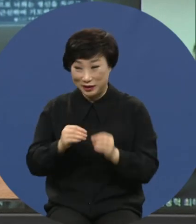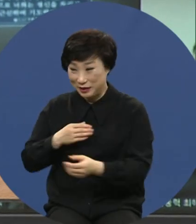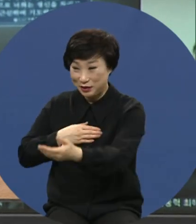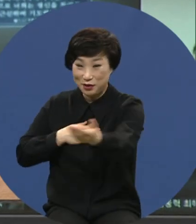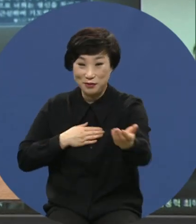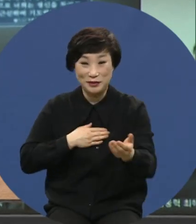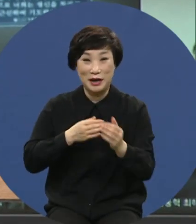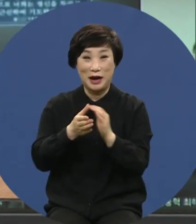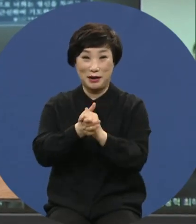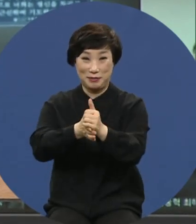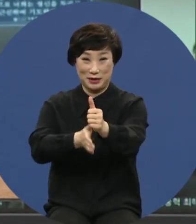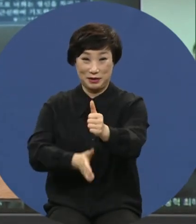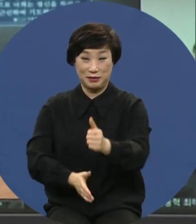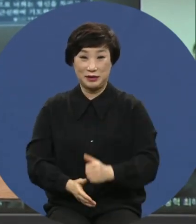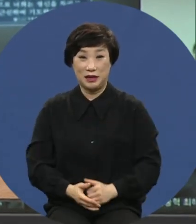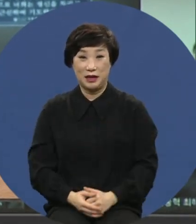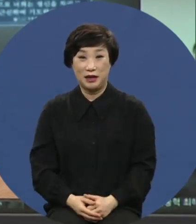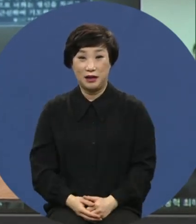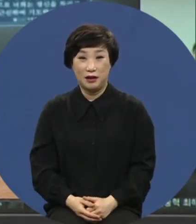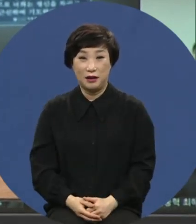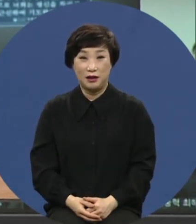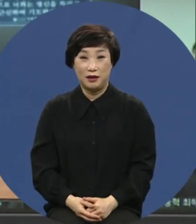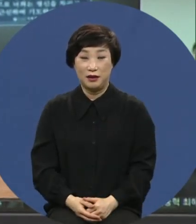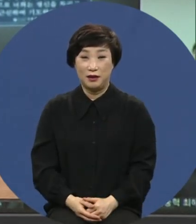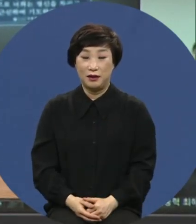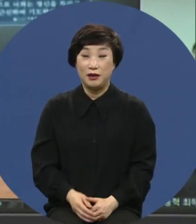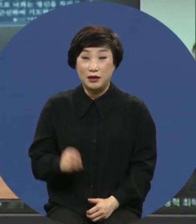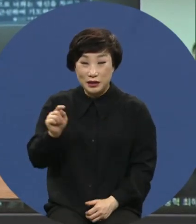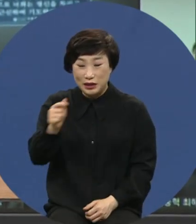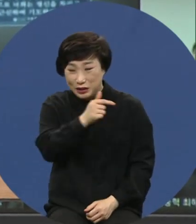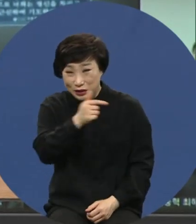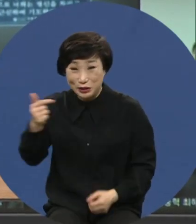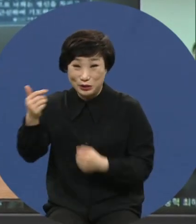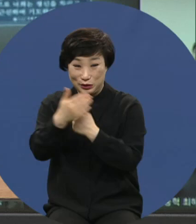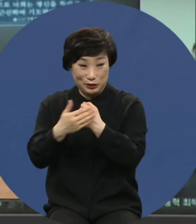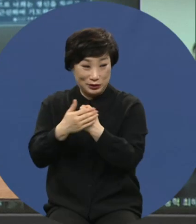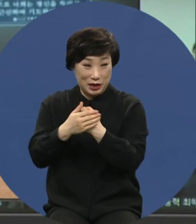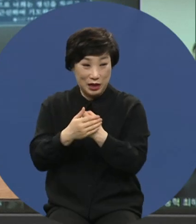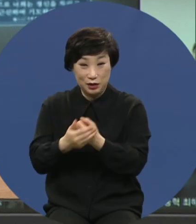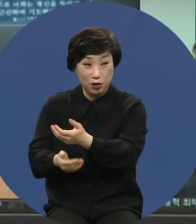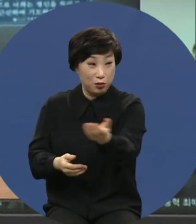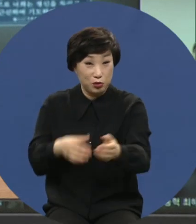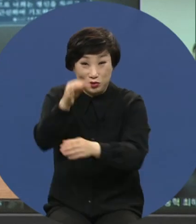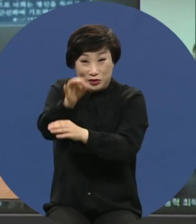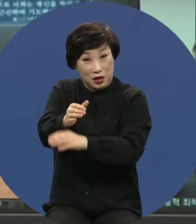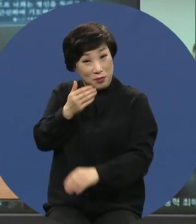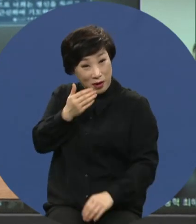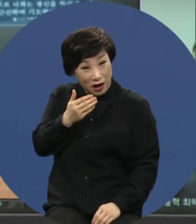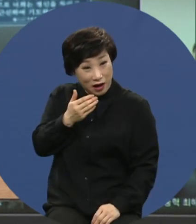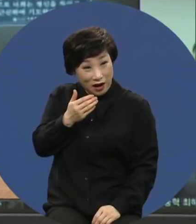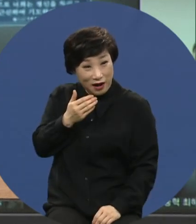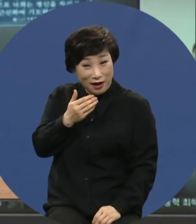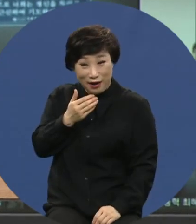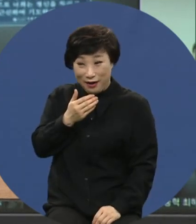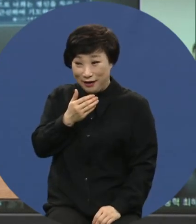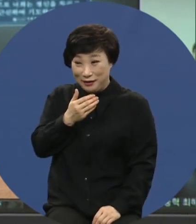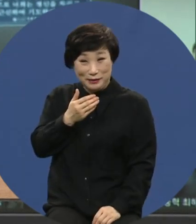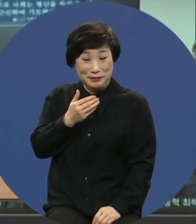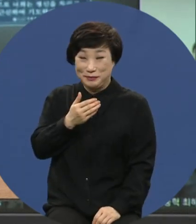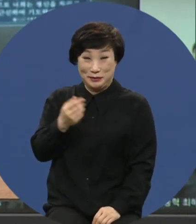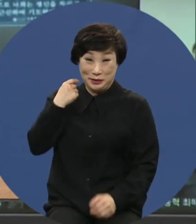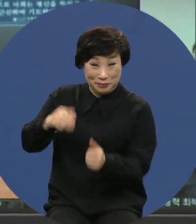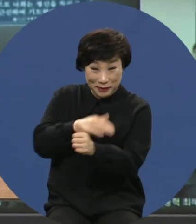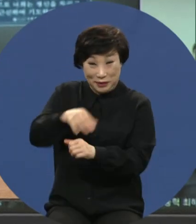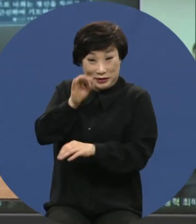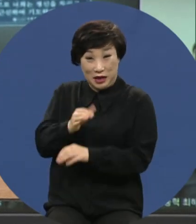동의하시면 아멘 합시다. 야, 이 큰 은혜를 돈 주고 사겠어? 응?